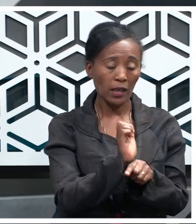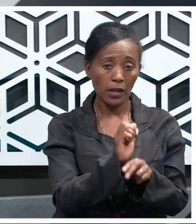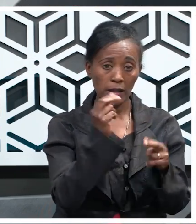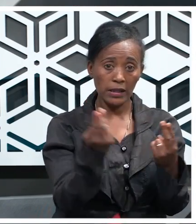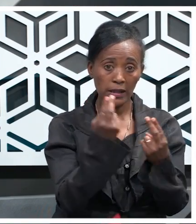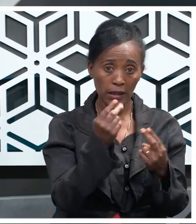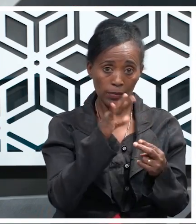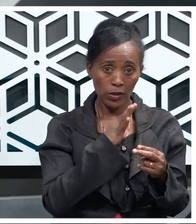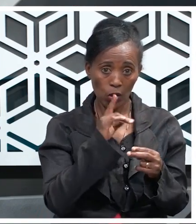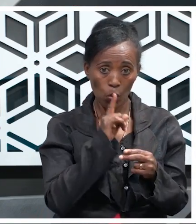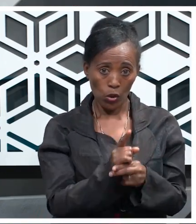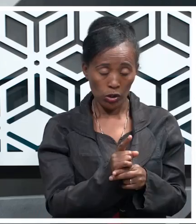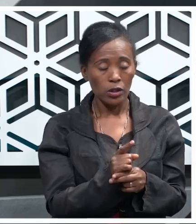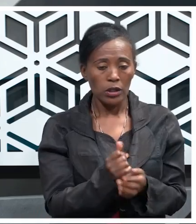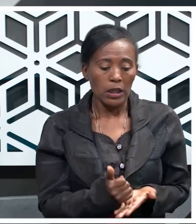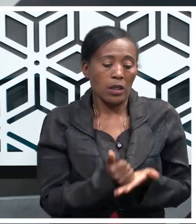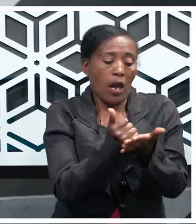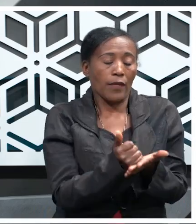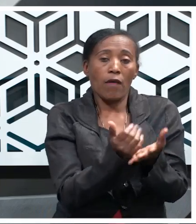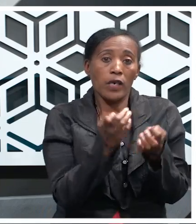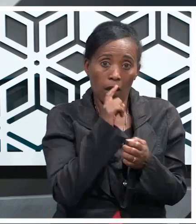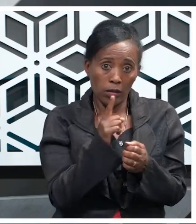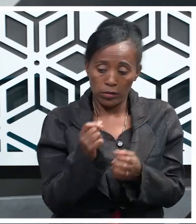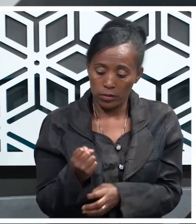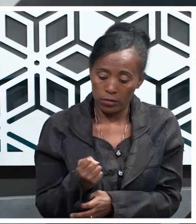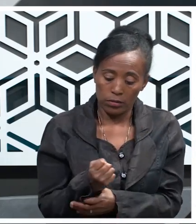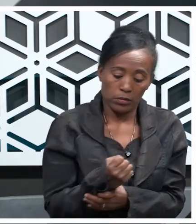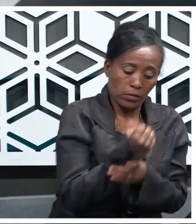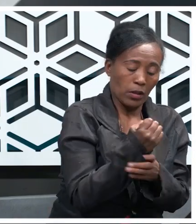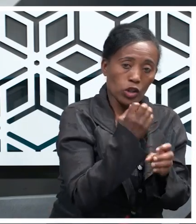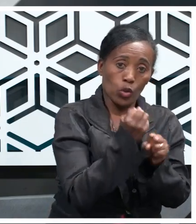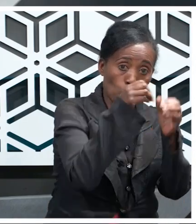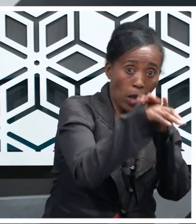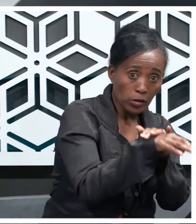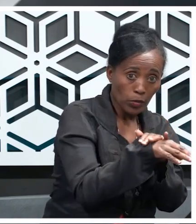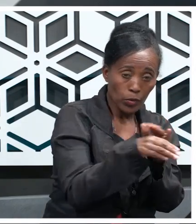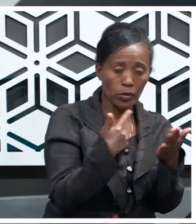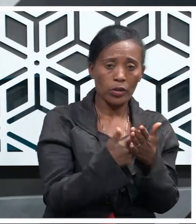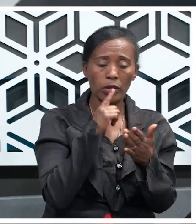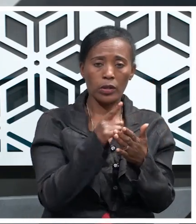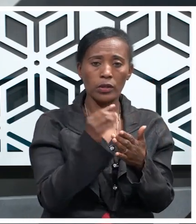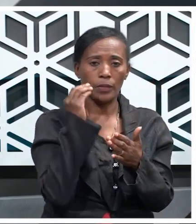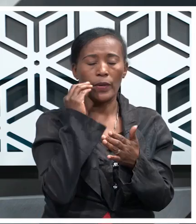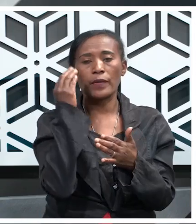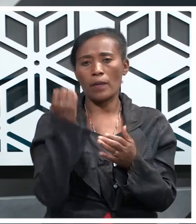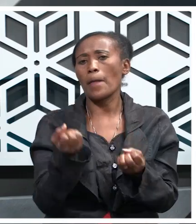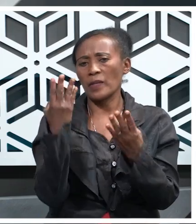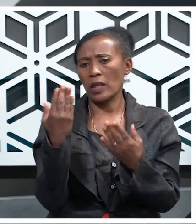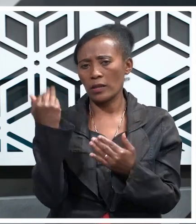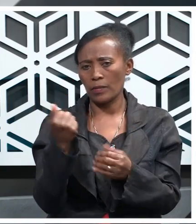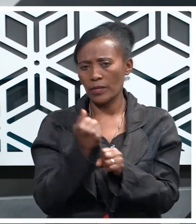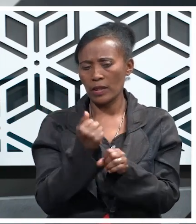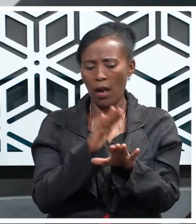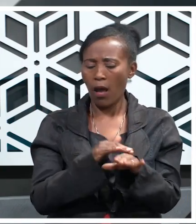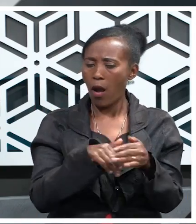ወይ መኪና ስጠቀም የሰዎችን ሄልፒንግ እፈልጋለሁ። እጅ ተዘርግቶልኝ ወይ ይዘውኝ ነው የሚወጡት እና እሱን በመፍራት ቤት ነበርኩኝ